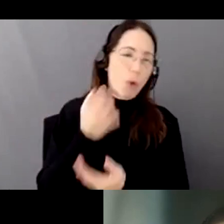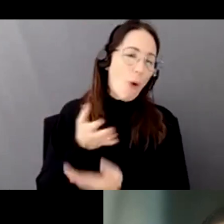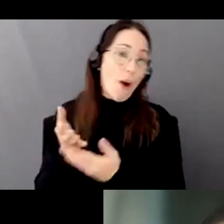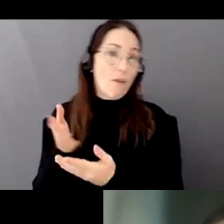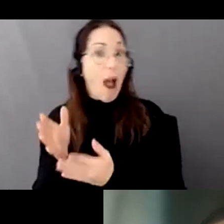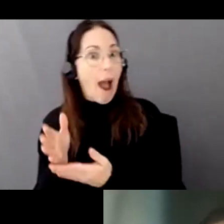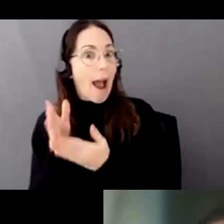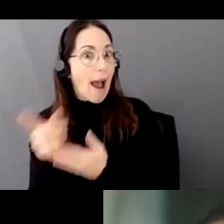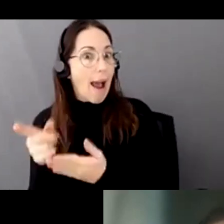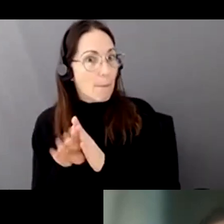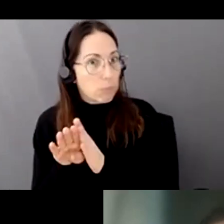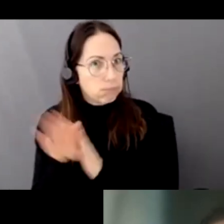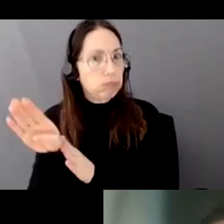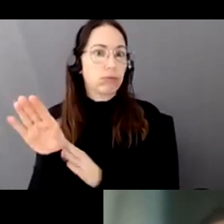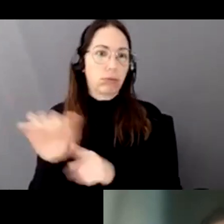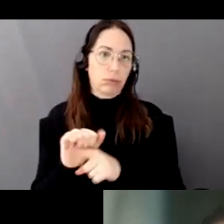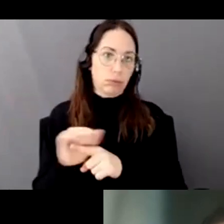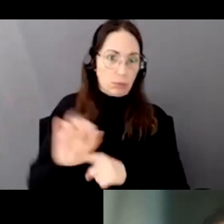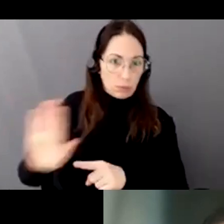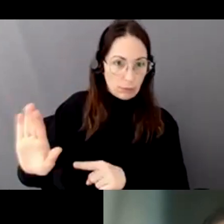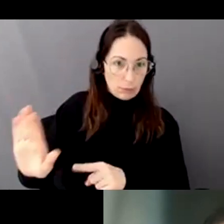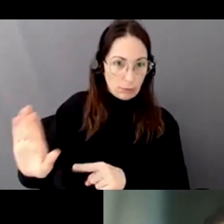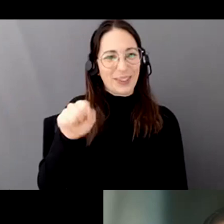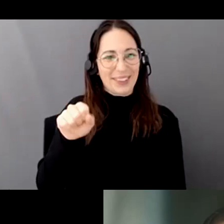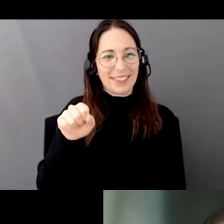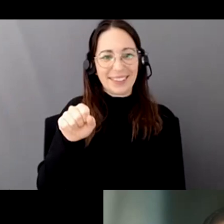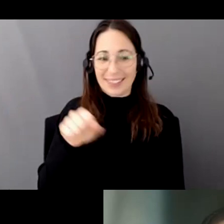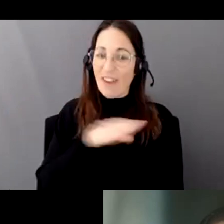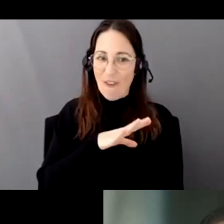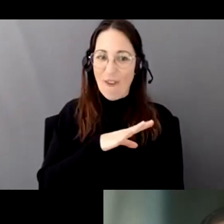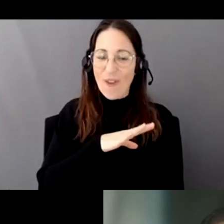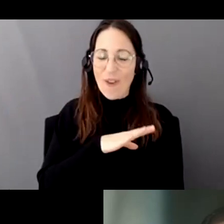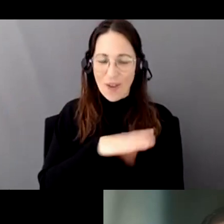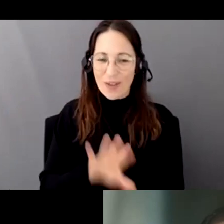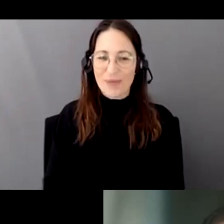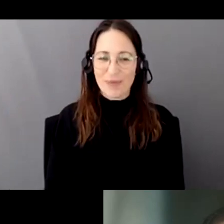ont permis d'améliorer leur pratique. Donc, oui, nous en avons eu